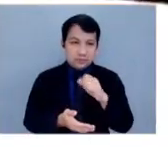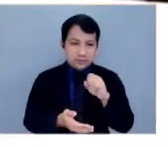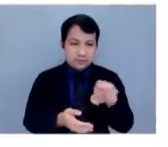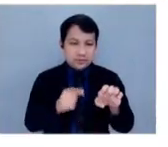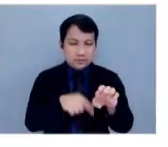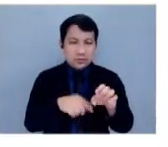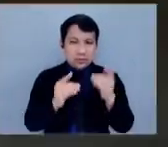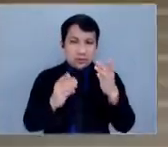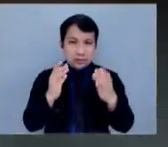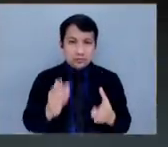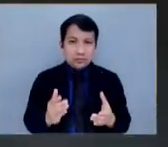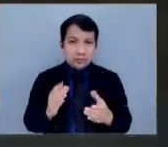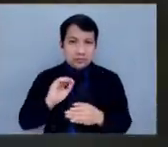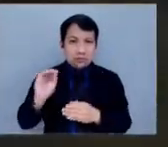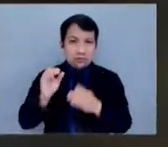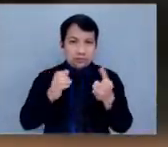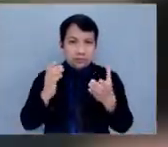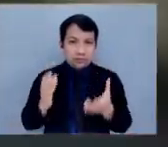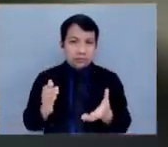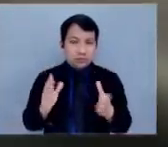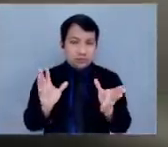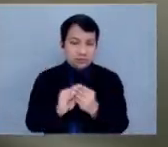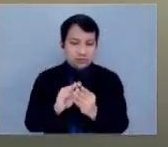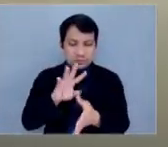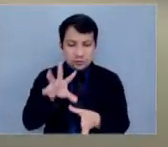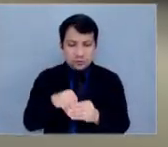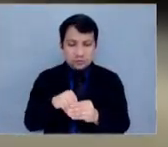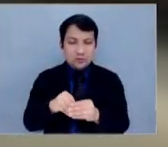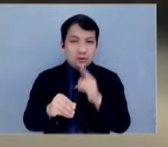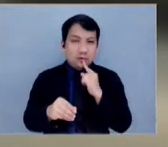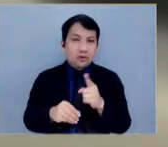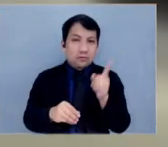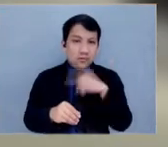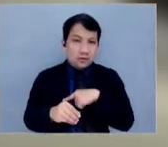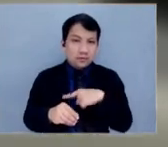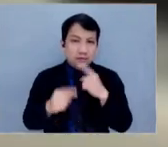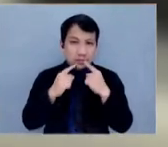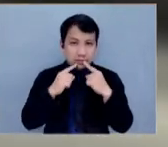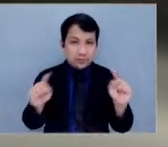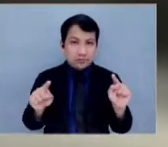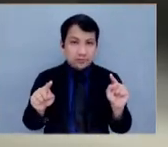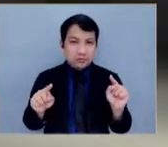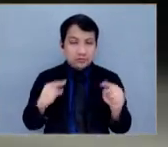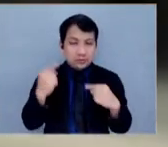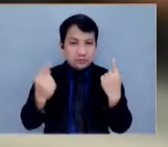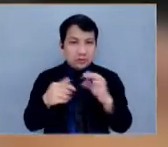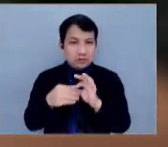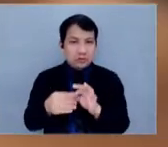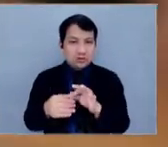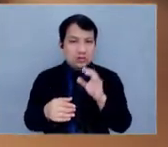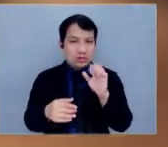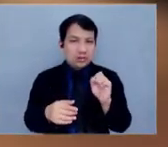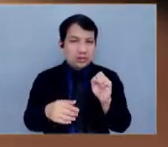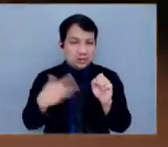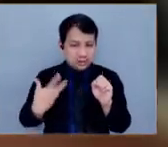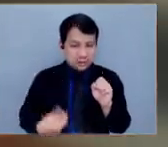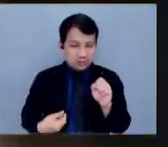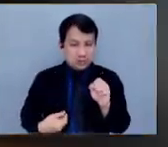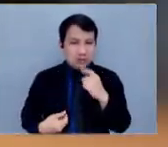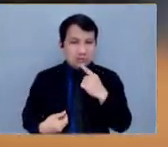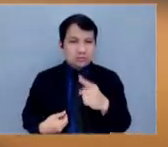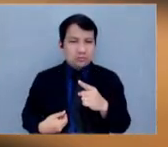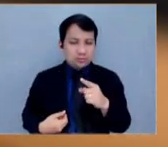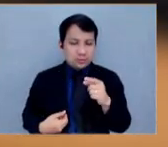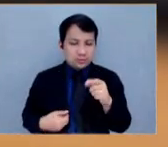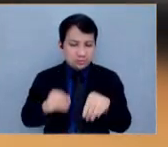at ng operator. Kabilang dyan ang falsification of public documents with conspiracy, estafa, pretending to possess